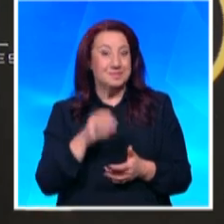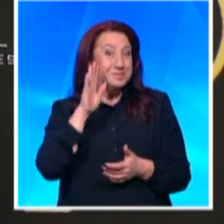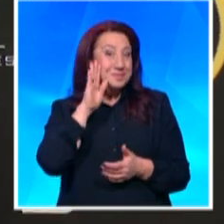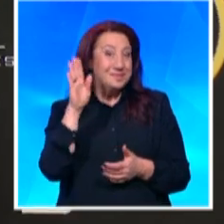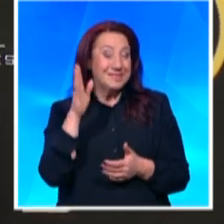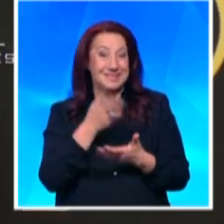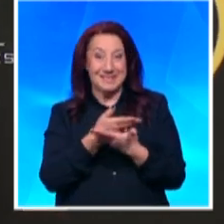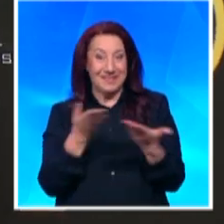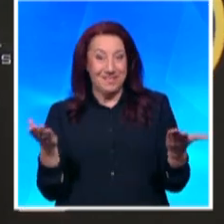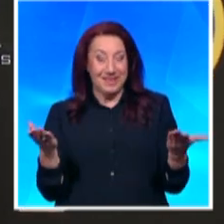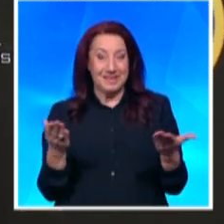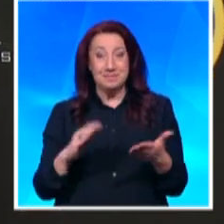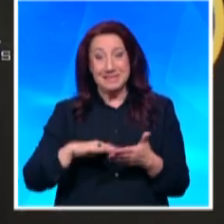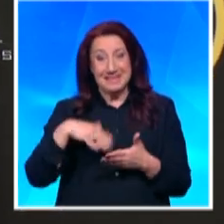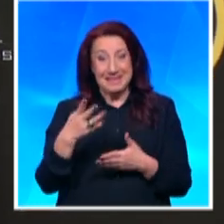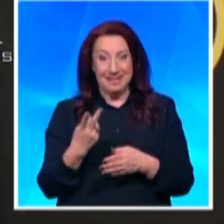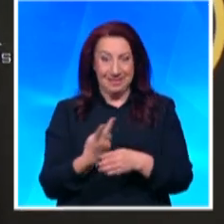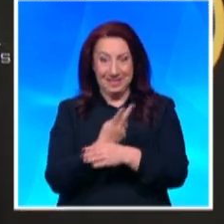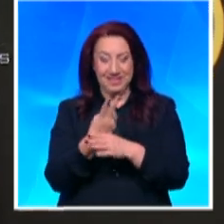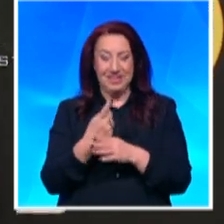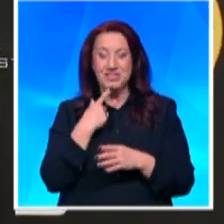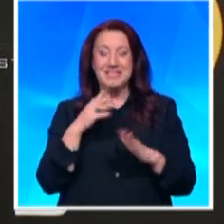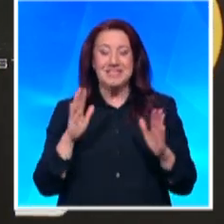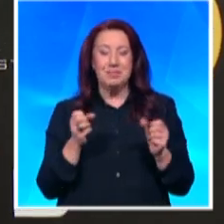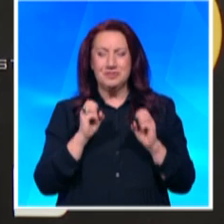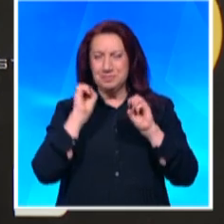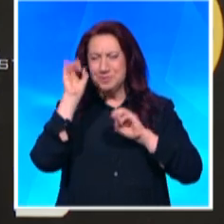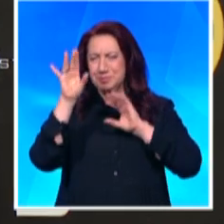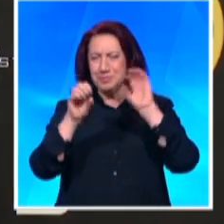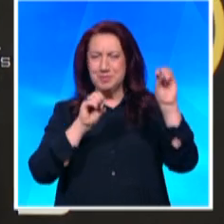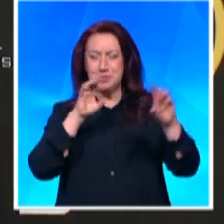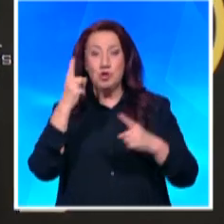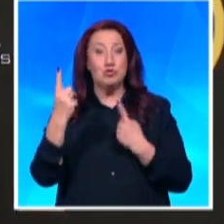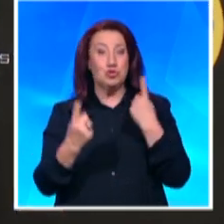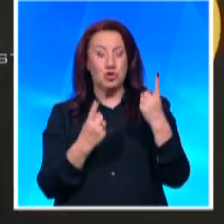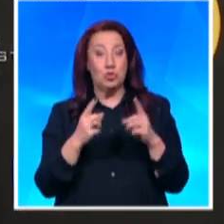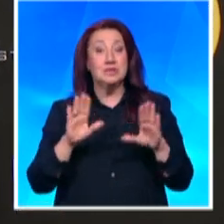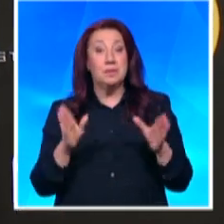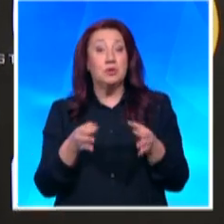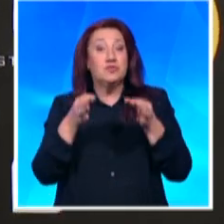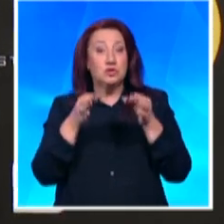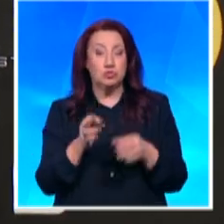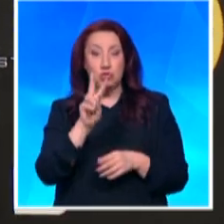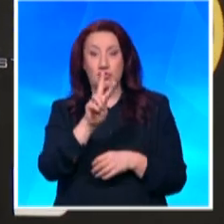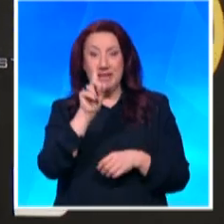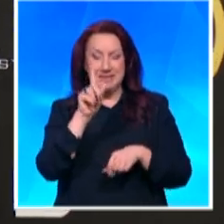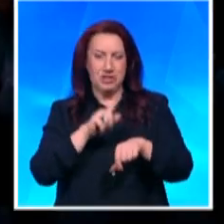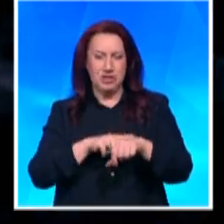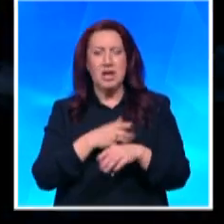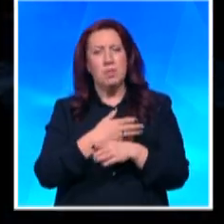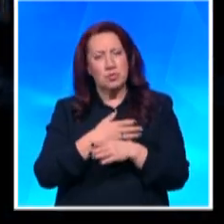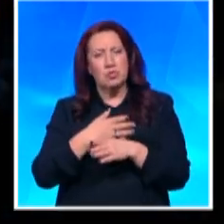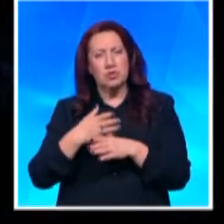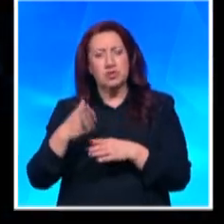Здравейте! След по-малко от 2 часа ще започне в светлинното шоу. То ще започне точно в 21 часа и ще продължи до 1 часа след